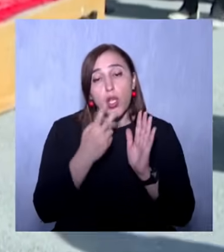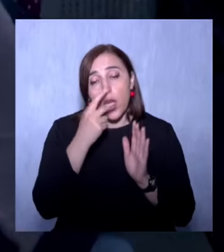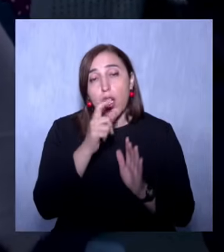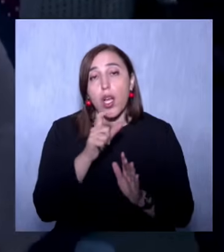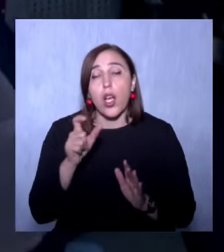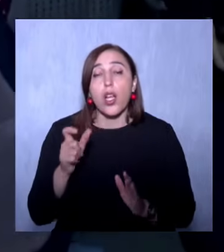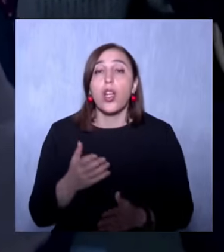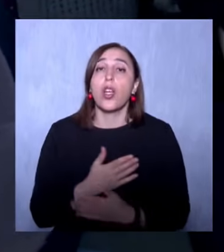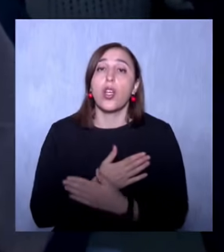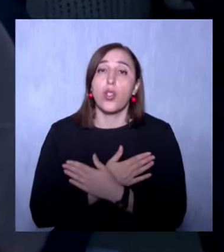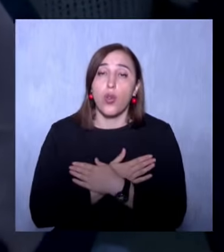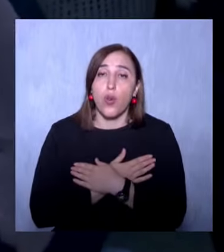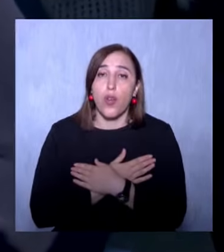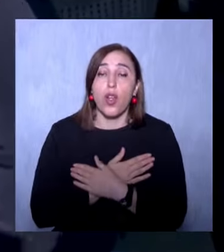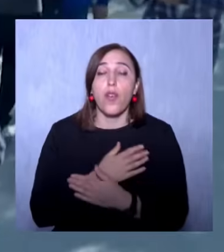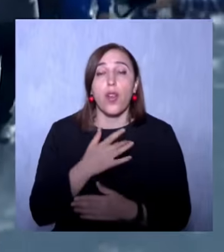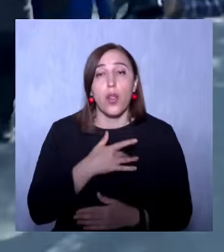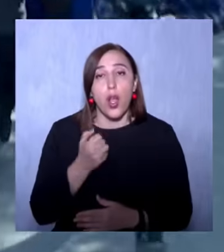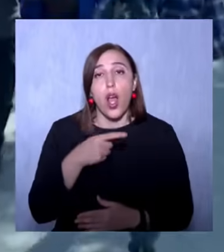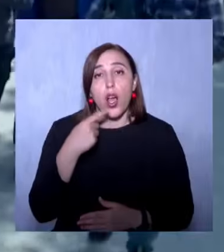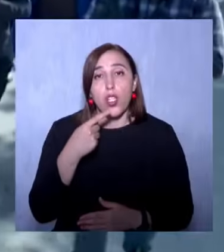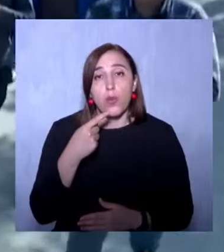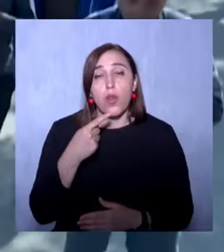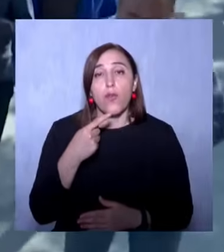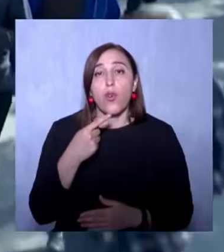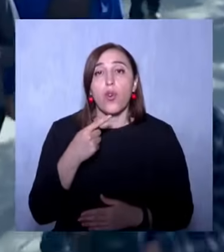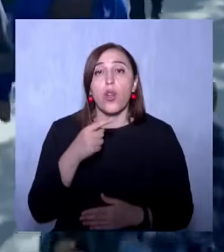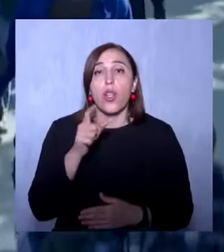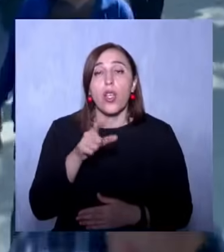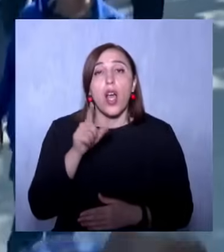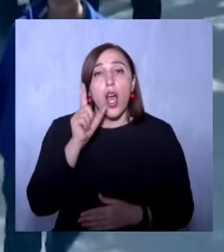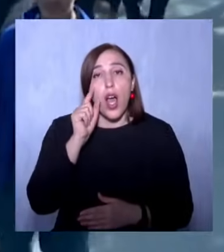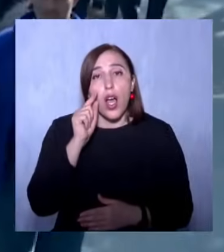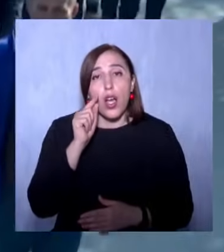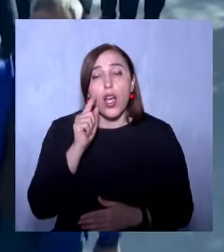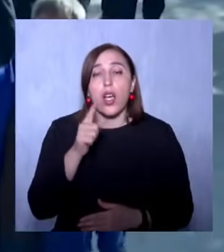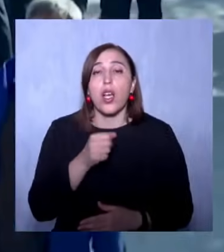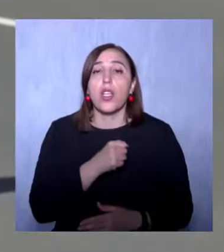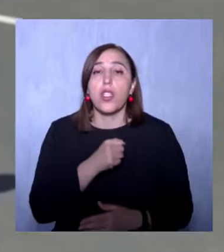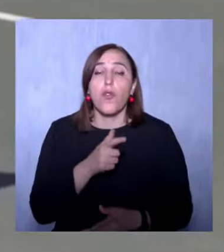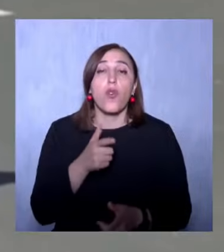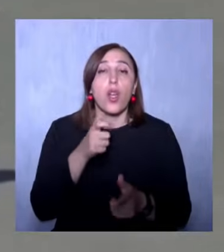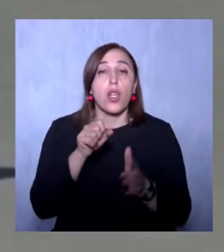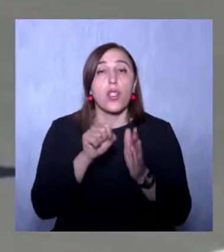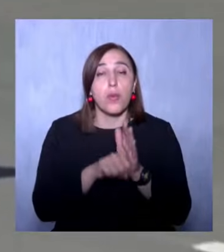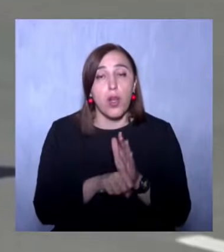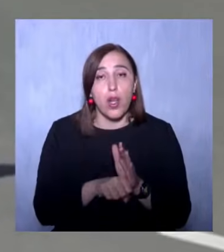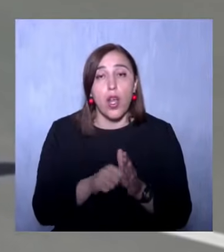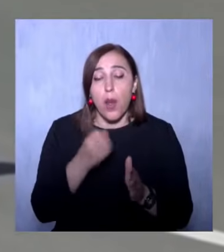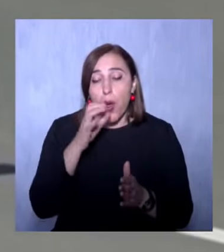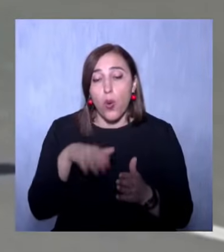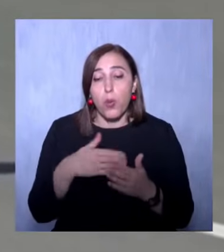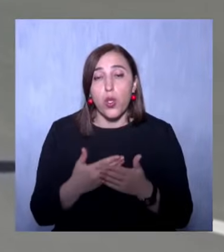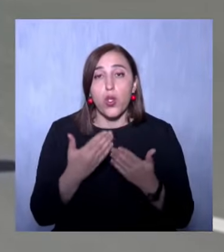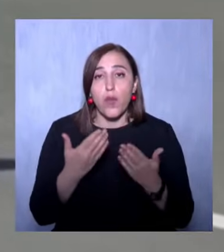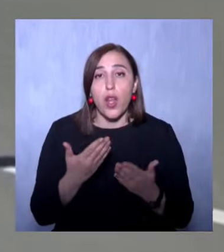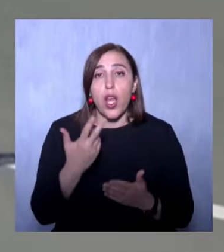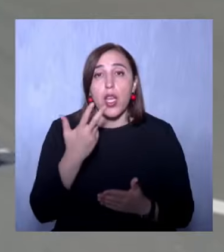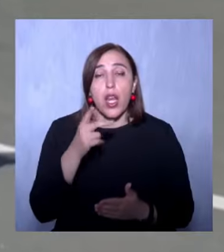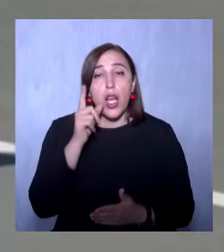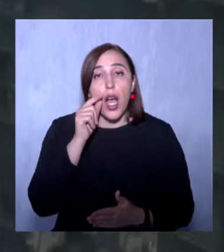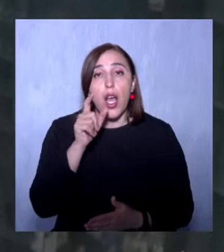զոհվելու մասին է հաղորդել, պնդելով, որ նրանք հայտնվել են հայկական զինուժի թիրախում։ Բաքուն մինչև օրս միայն 3